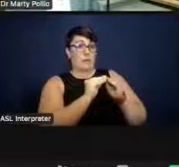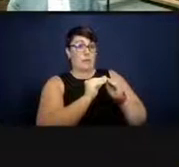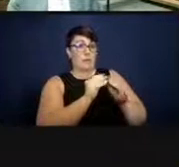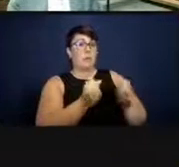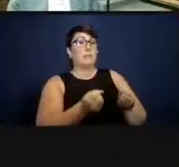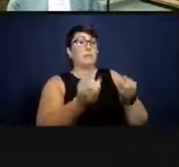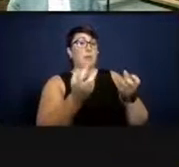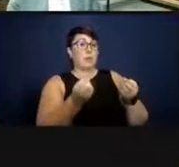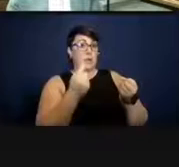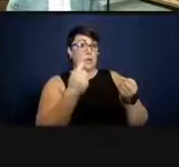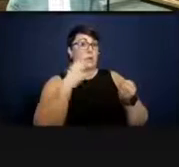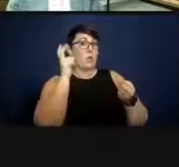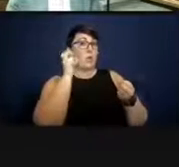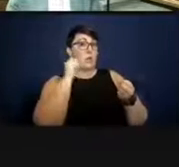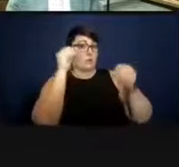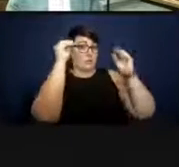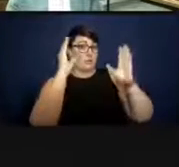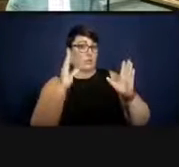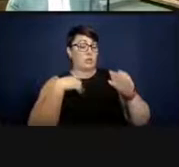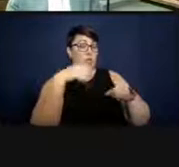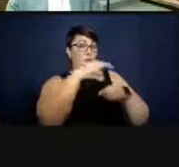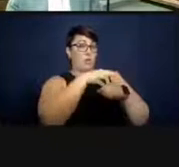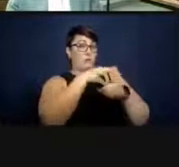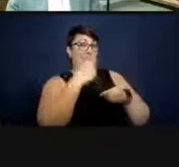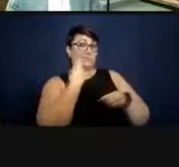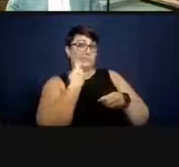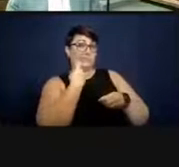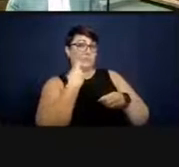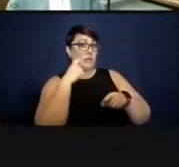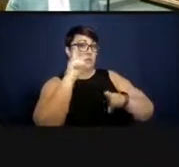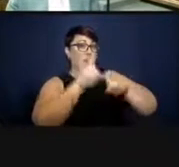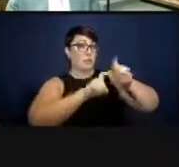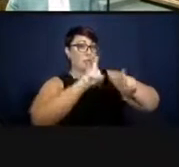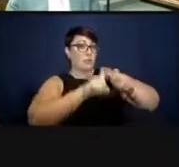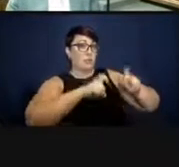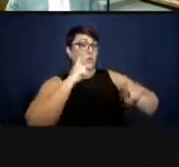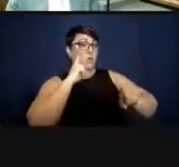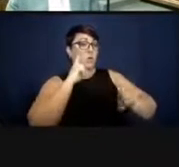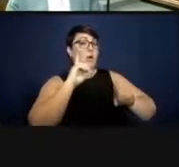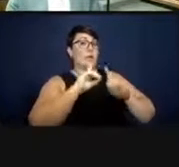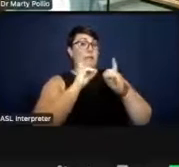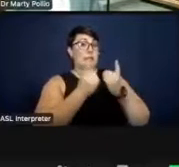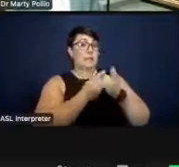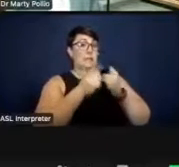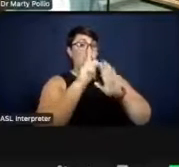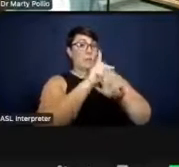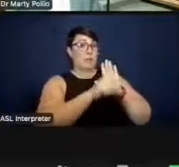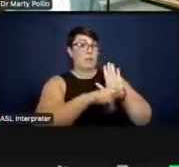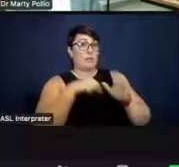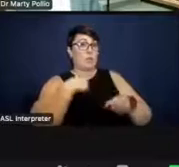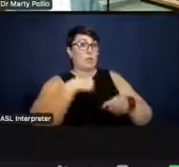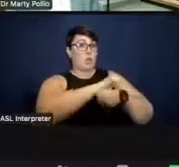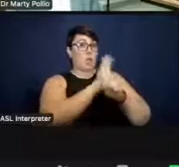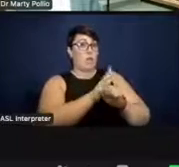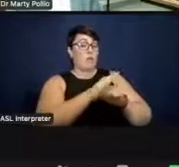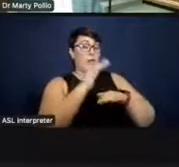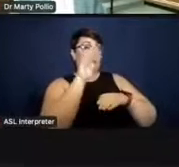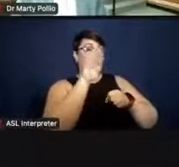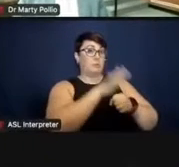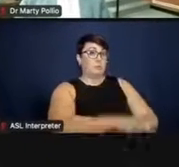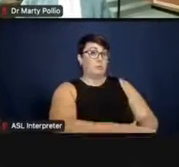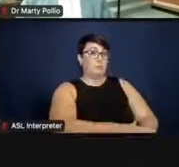يوليو، عدد كبير منا استمع إلى بعض الأساتذة الذين شاركوا بالاستبيان حول